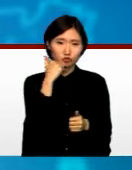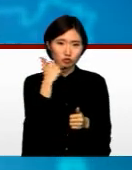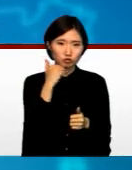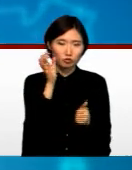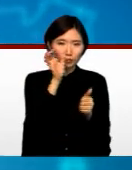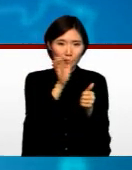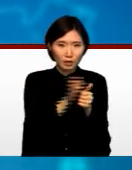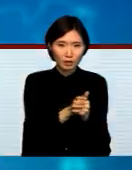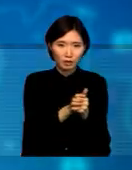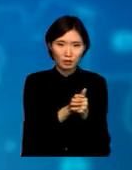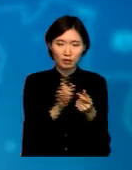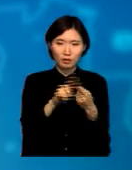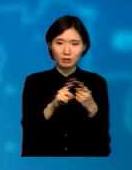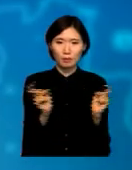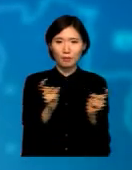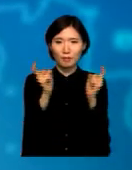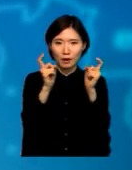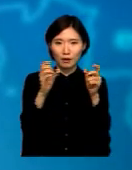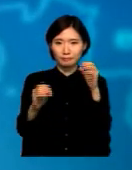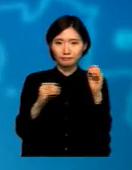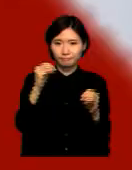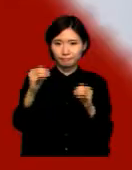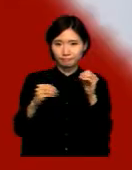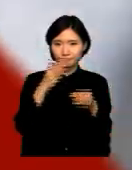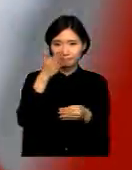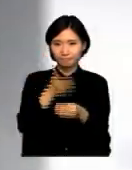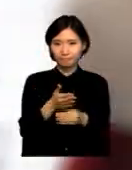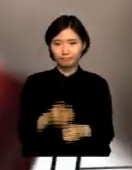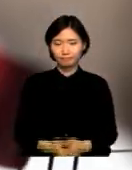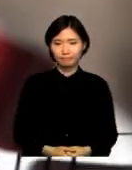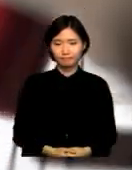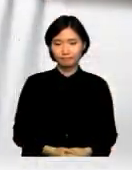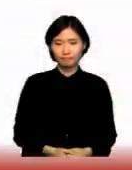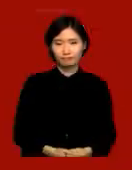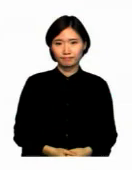간 격론이 치열합니다. 이상범 기자입니다.